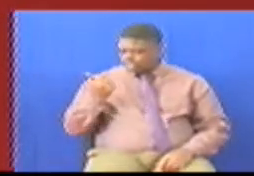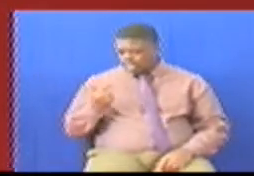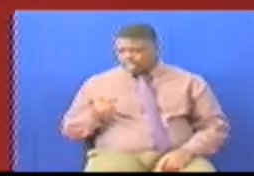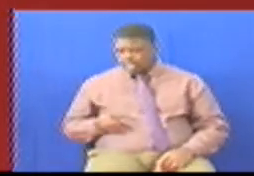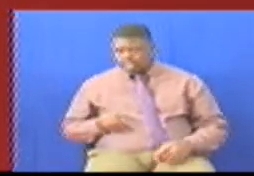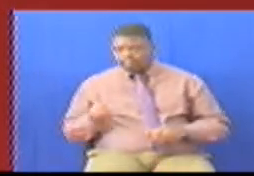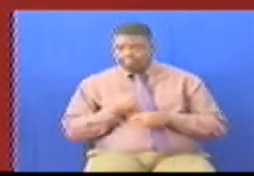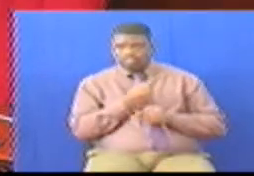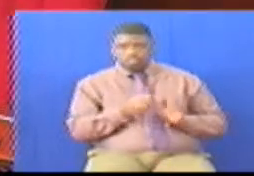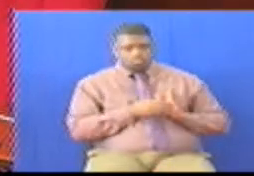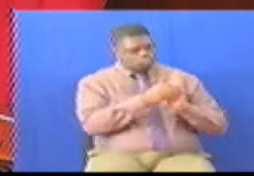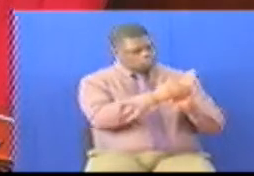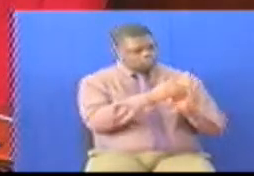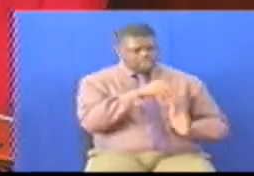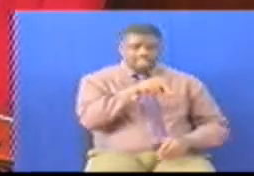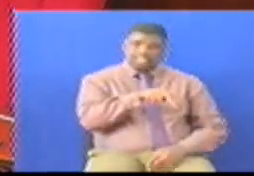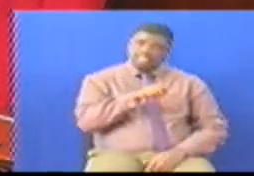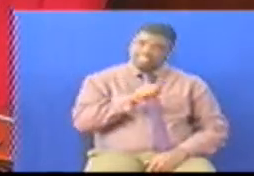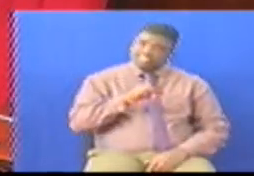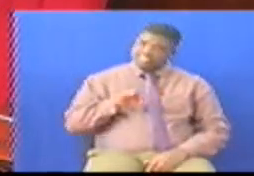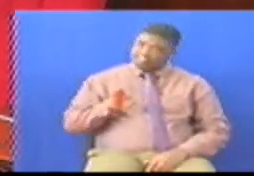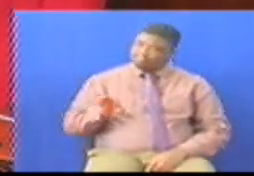na uongozi wa NCCF. Mimi